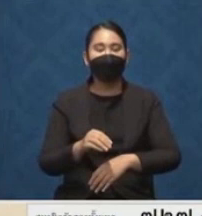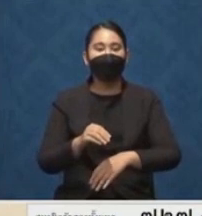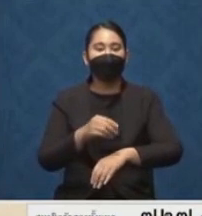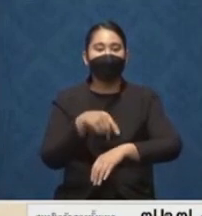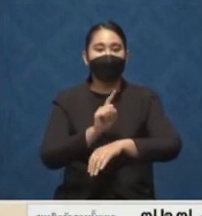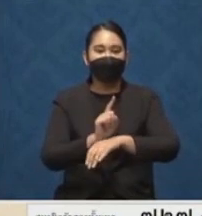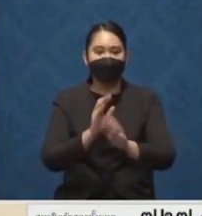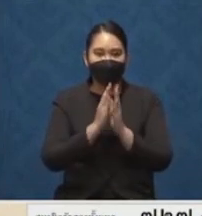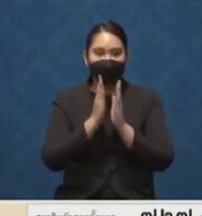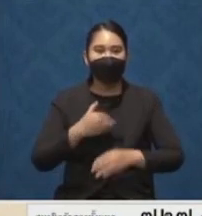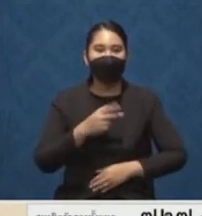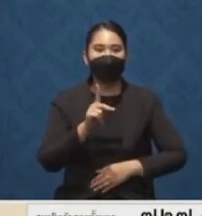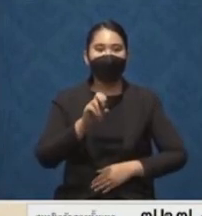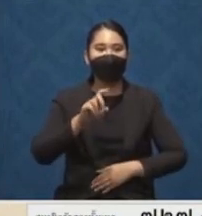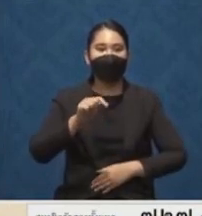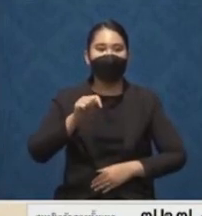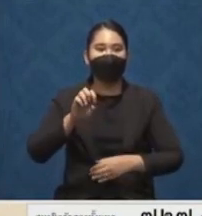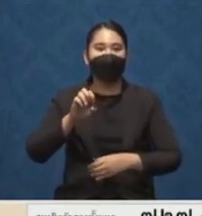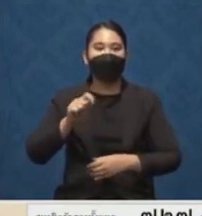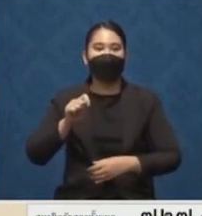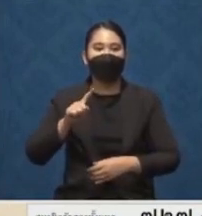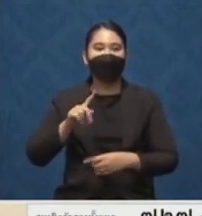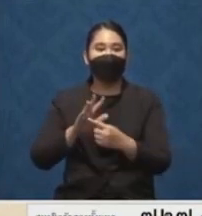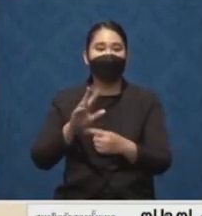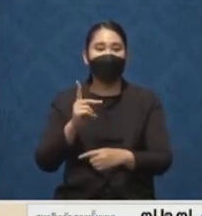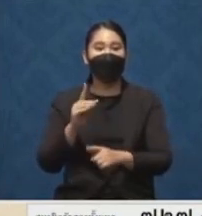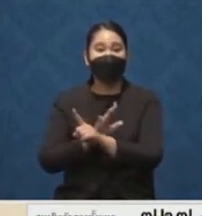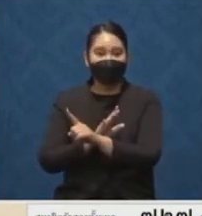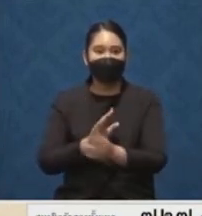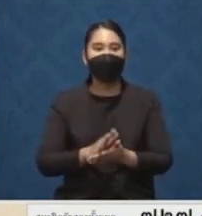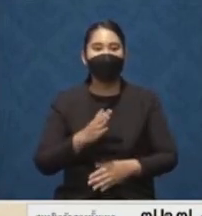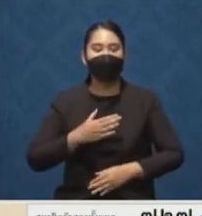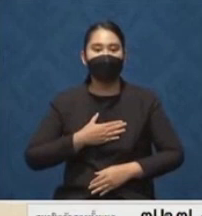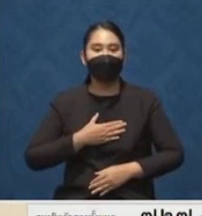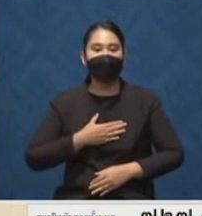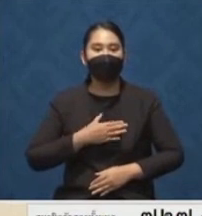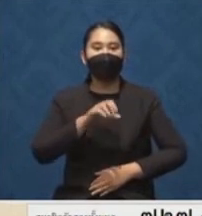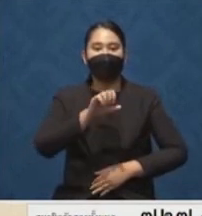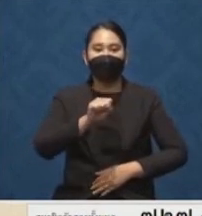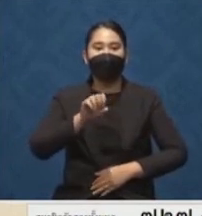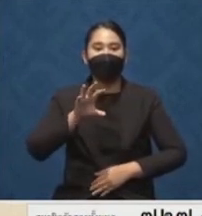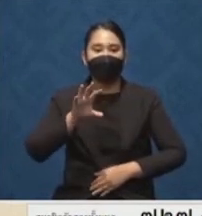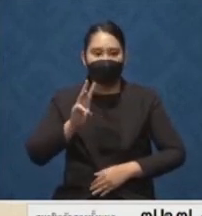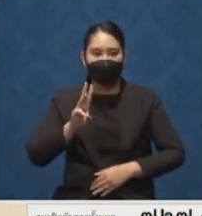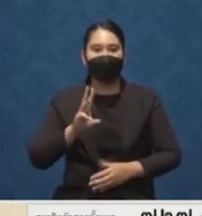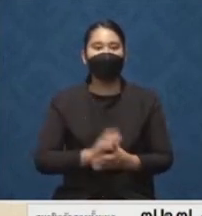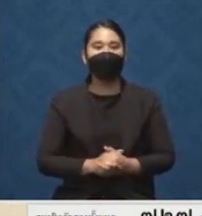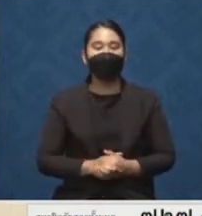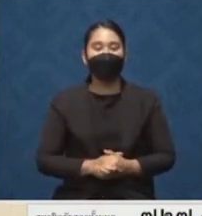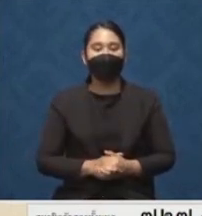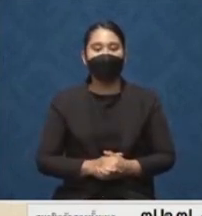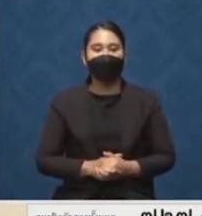วราหะสมาชิกวุฒิสภาในฐานะสมาชิกรัฐสภาท่านประธาน